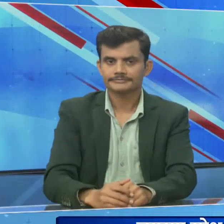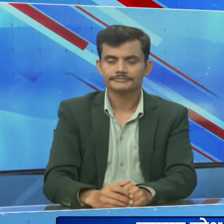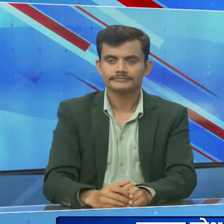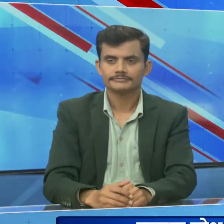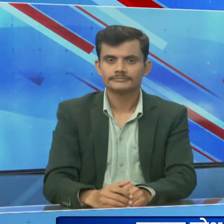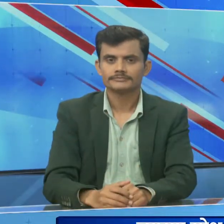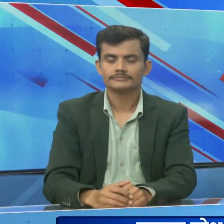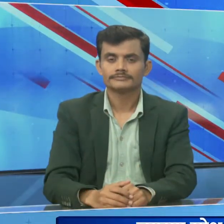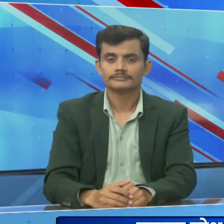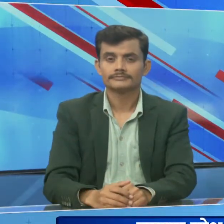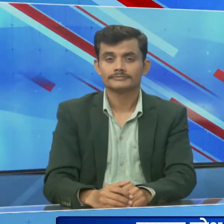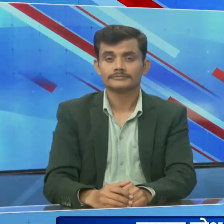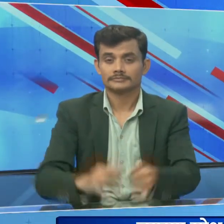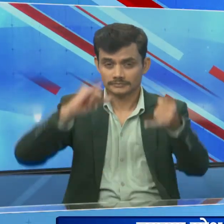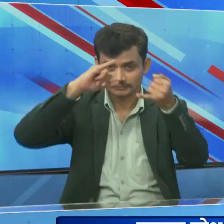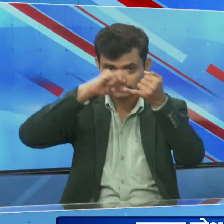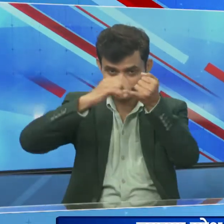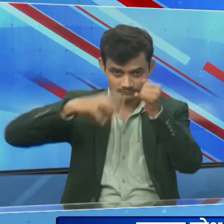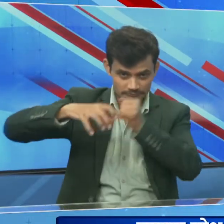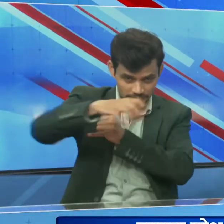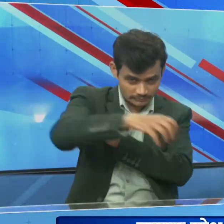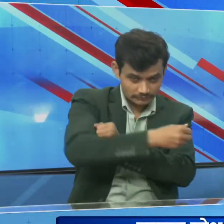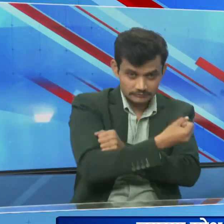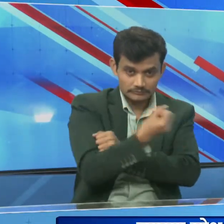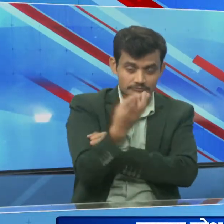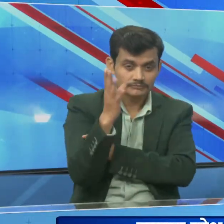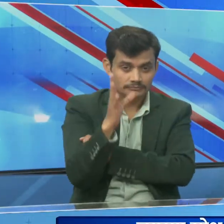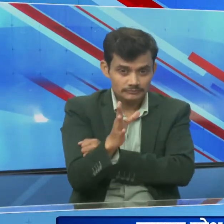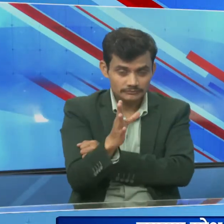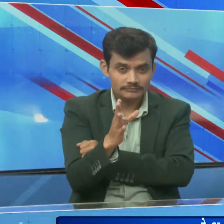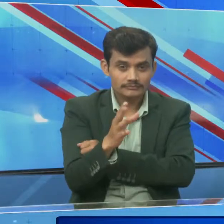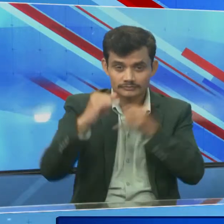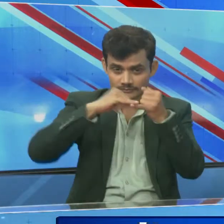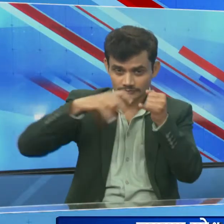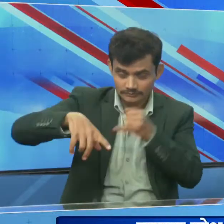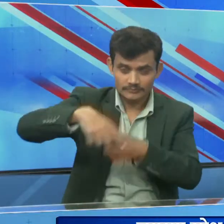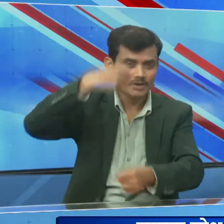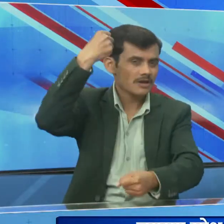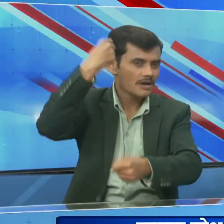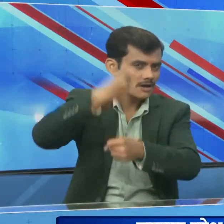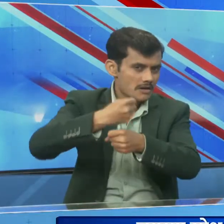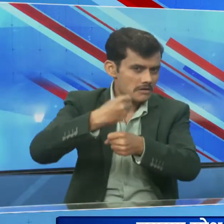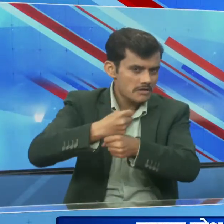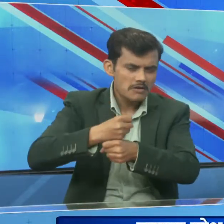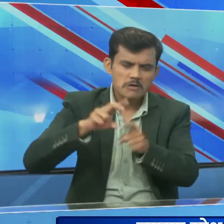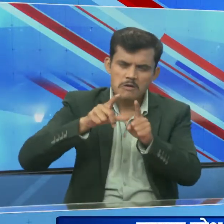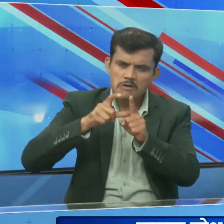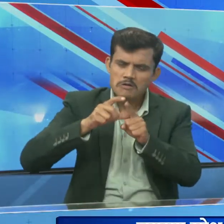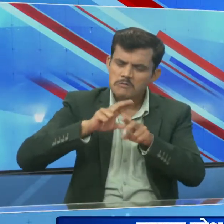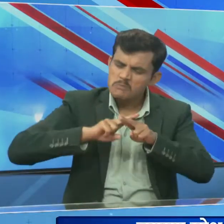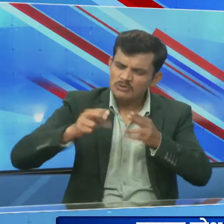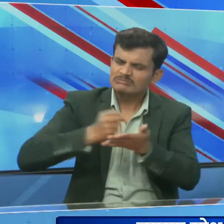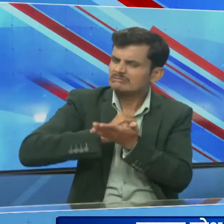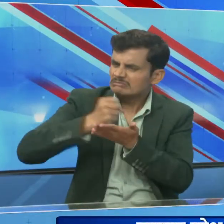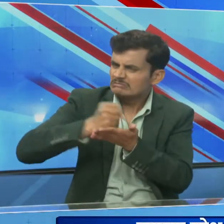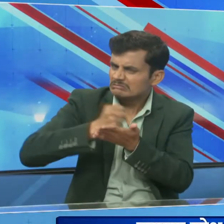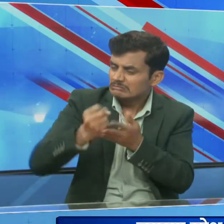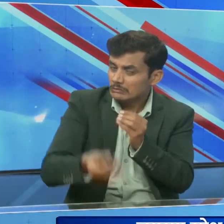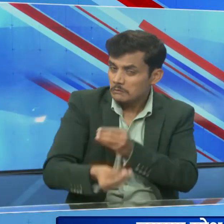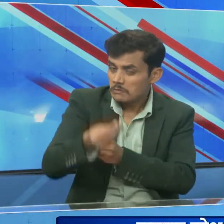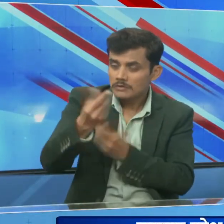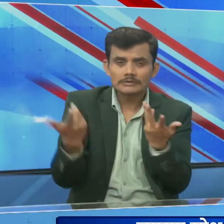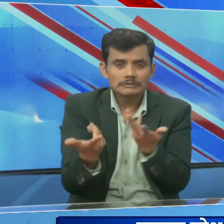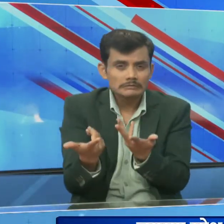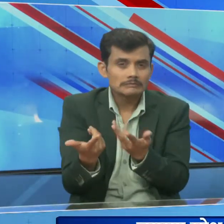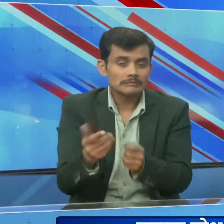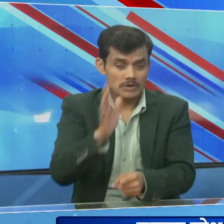कई राज्यों में राज्य सरकार की ओर से पूरी प्रयास की जा रही है कि